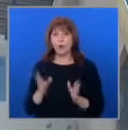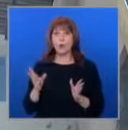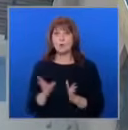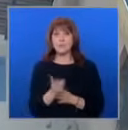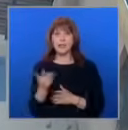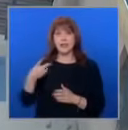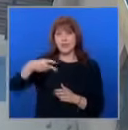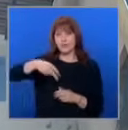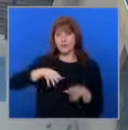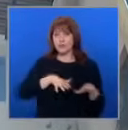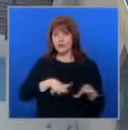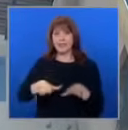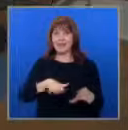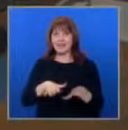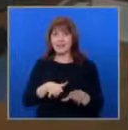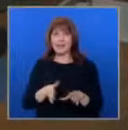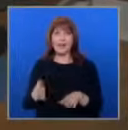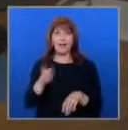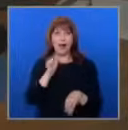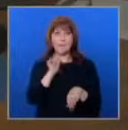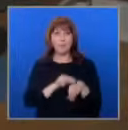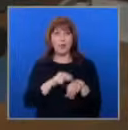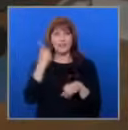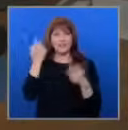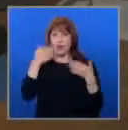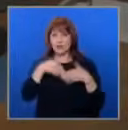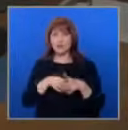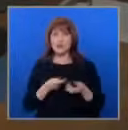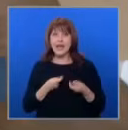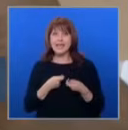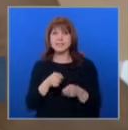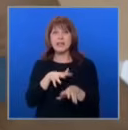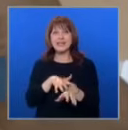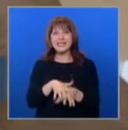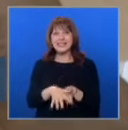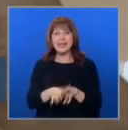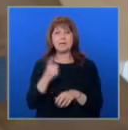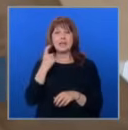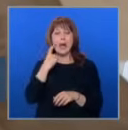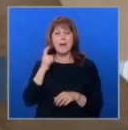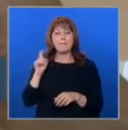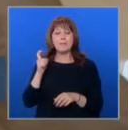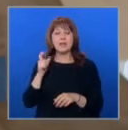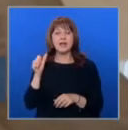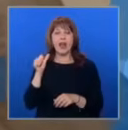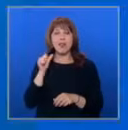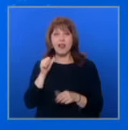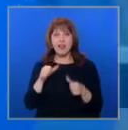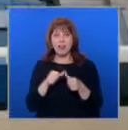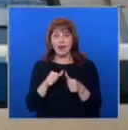18 вторични труса след земетресението в Пловдив с нощи. Изпраща ли системата BG Alert предупреждение?